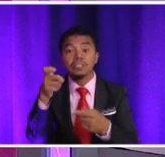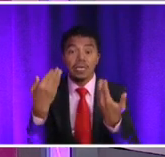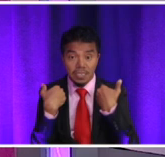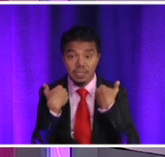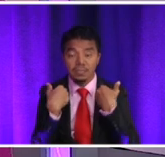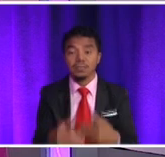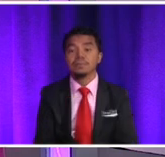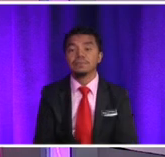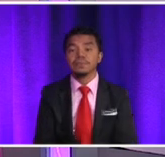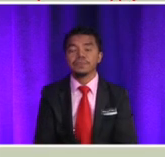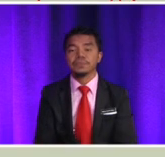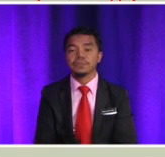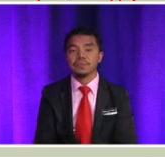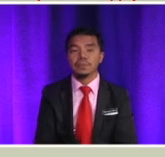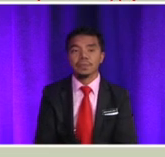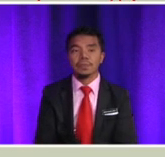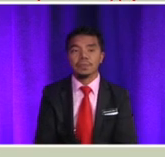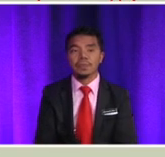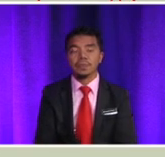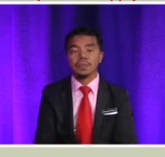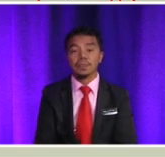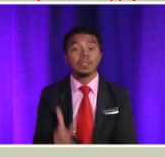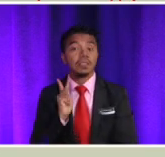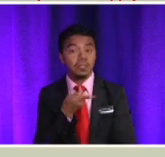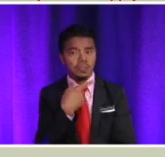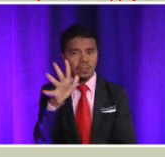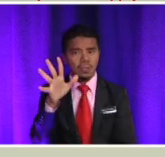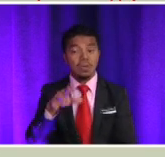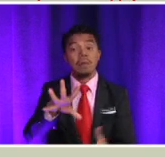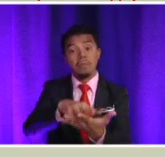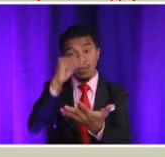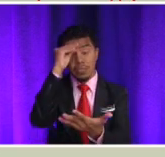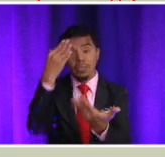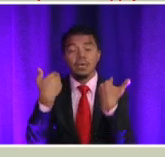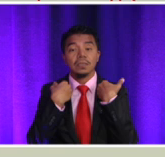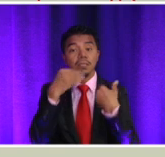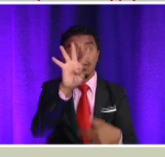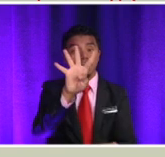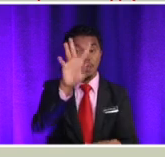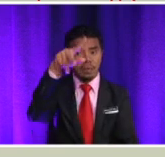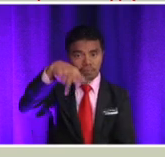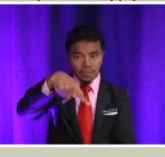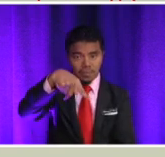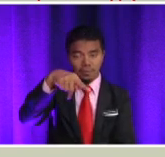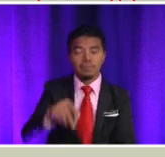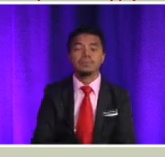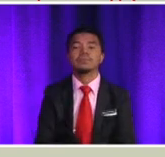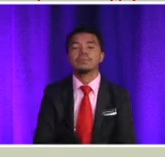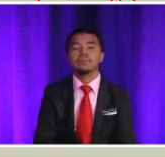saya belajar 4 Pi ada empat ada empat pie tapi kenapa seminar